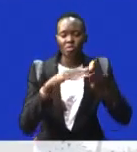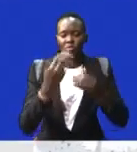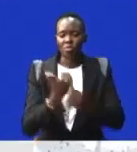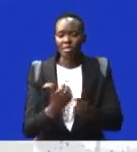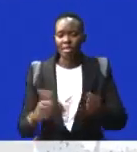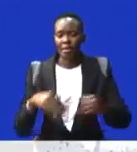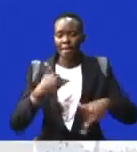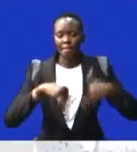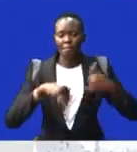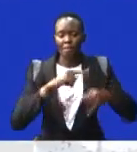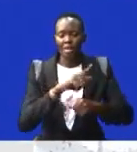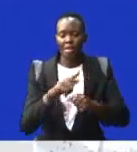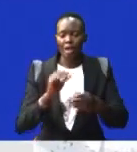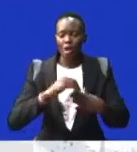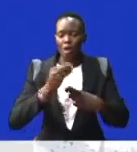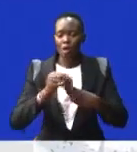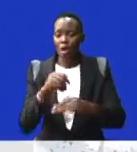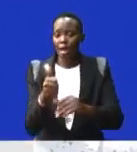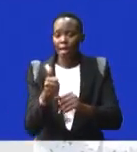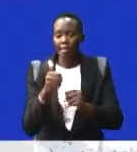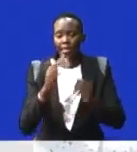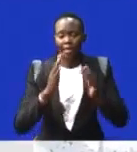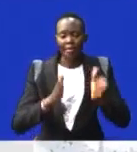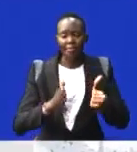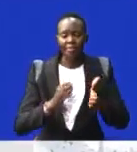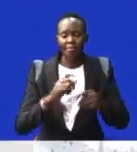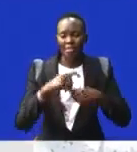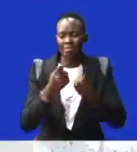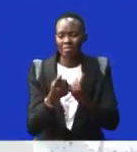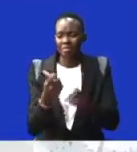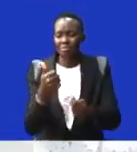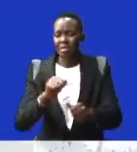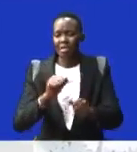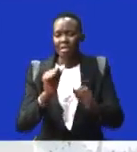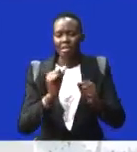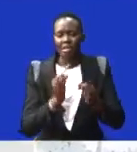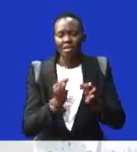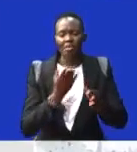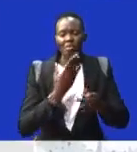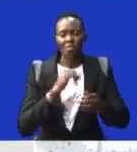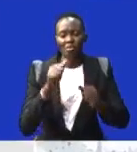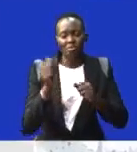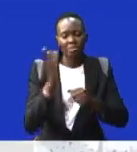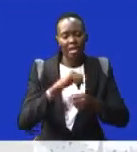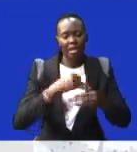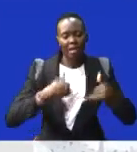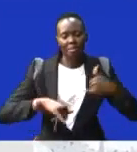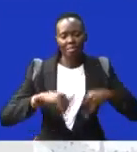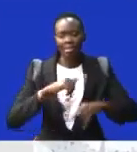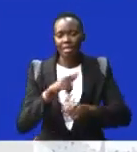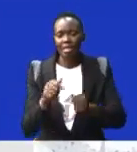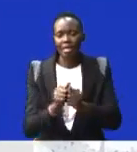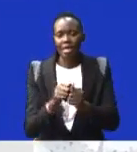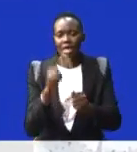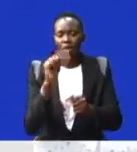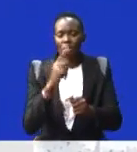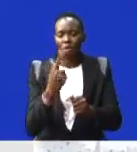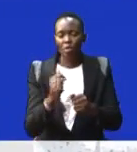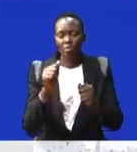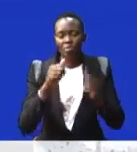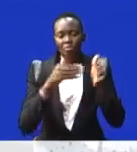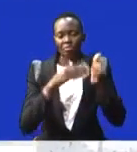hapa au hata watu wazima au timu yoyote kuja kucheza mpira hapa. Hakuna mtu yoyote ambaye